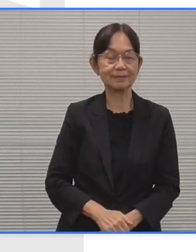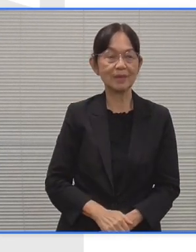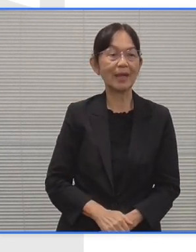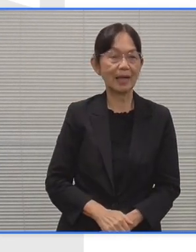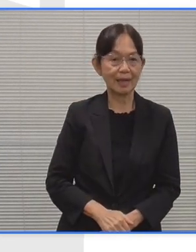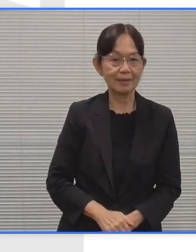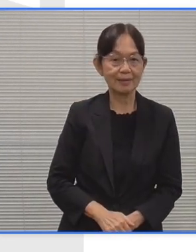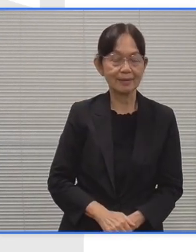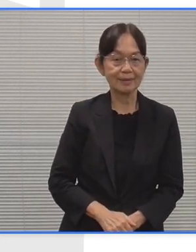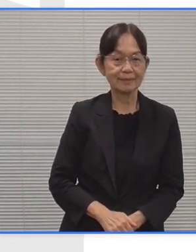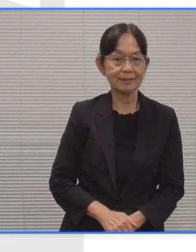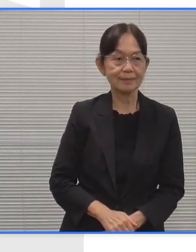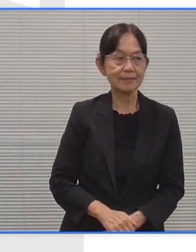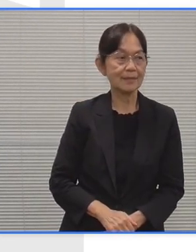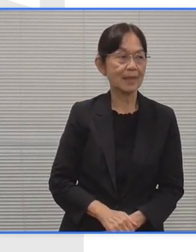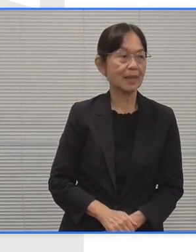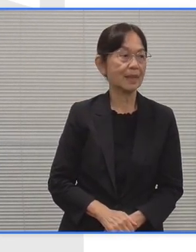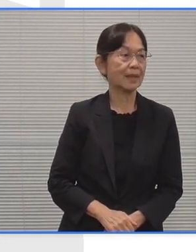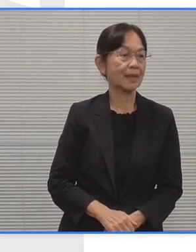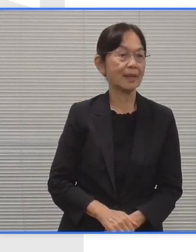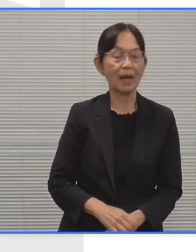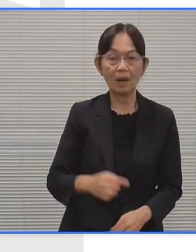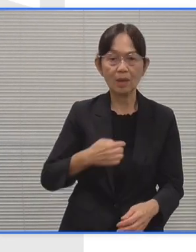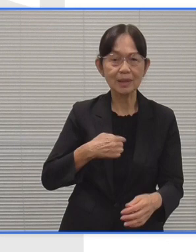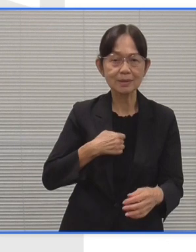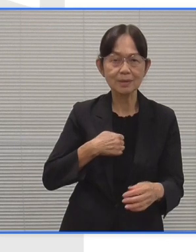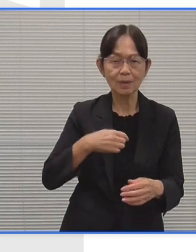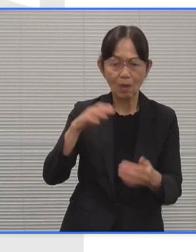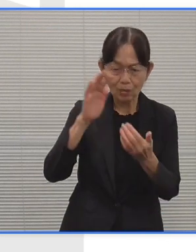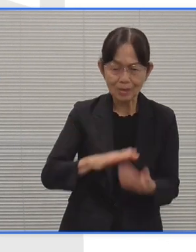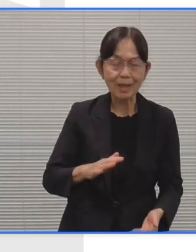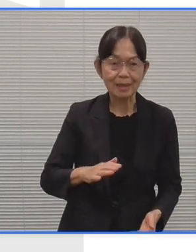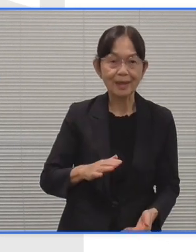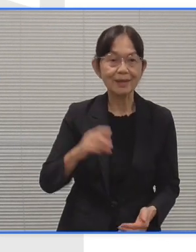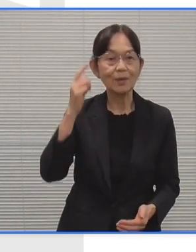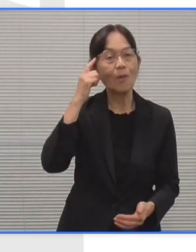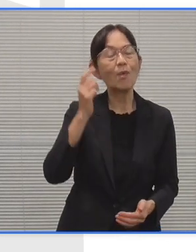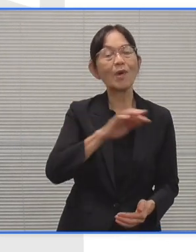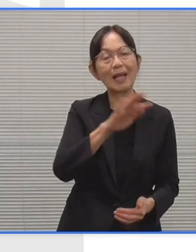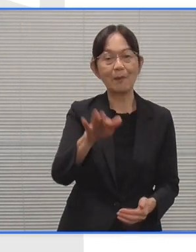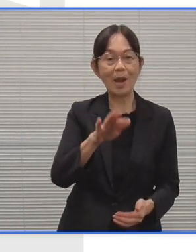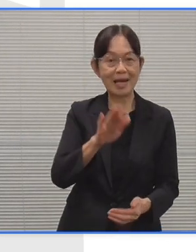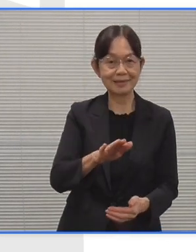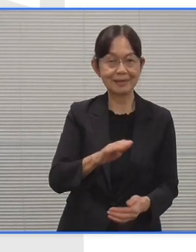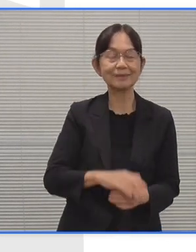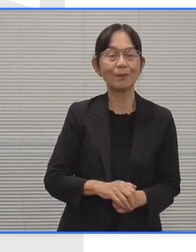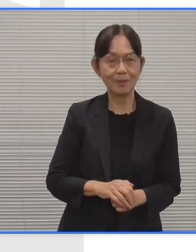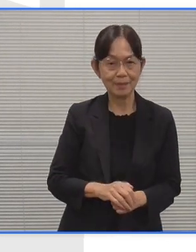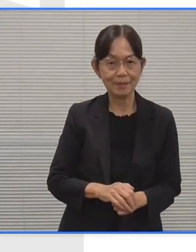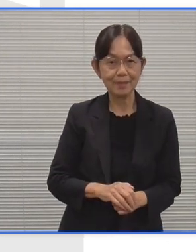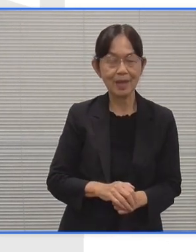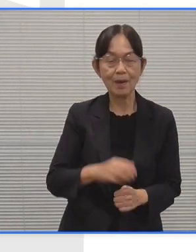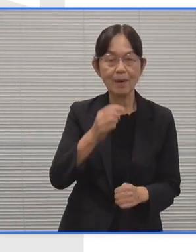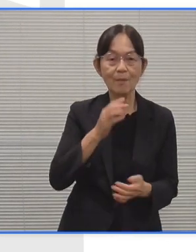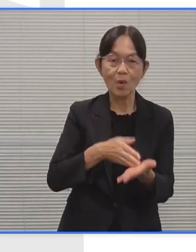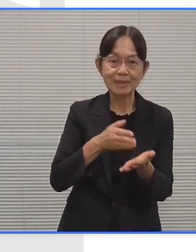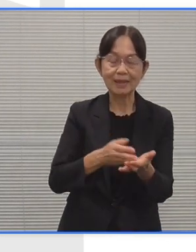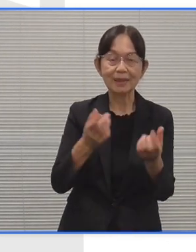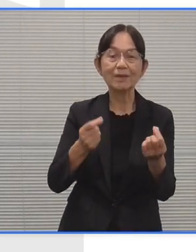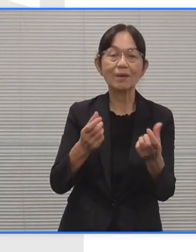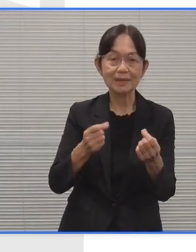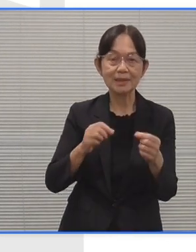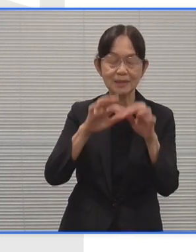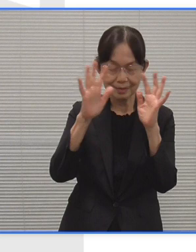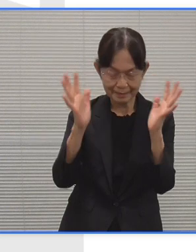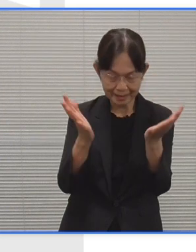から私のが入ってないわと思われる方もたくさんいると思うんです。申し上げたように、